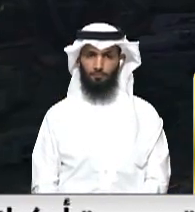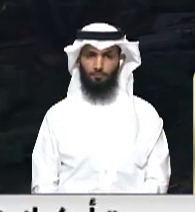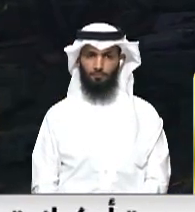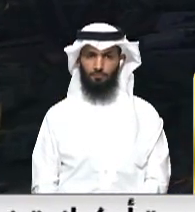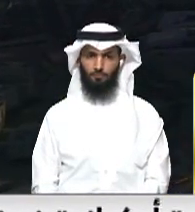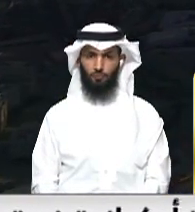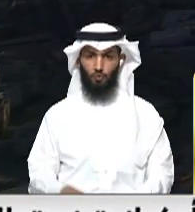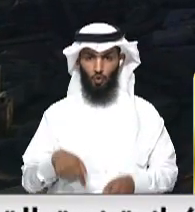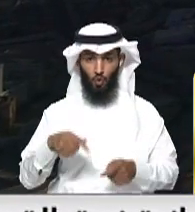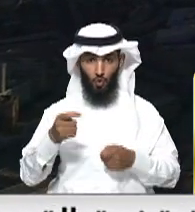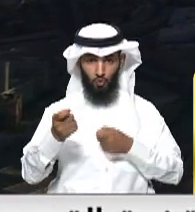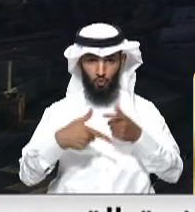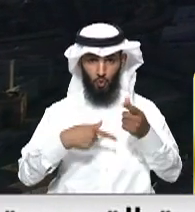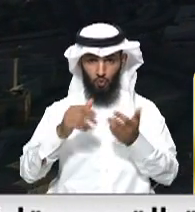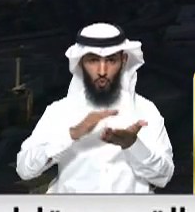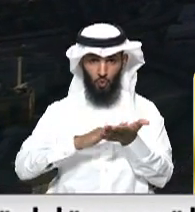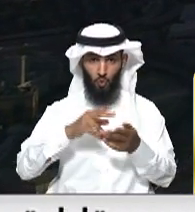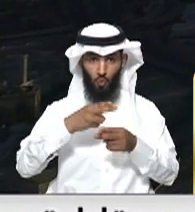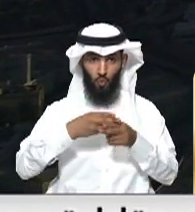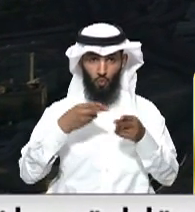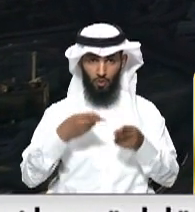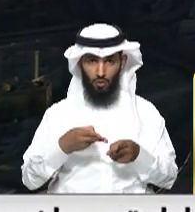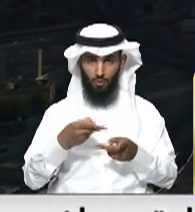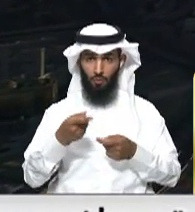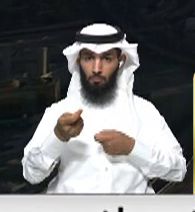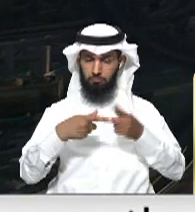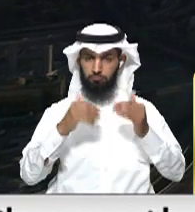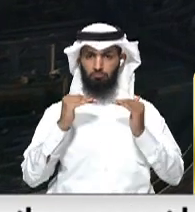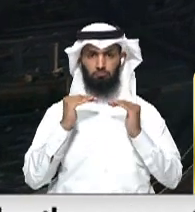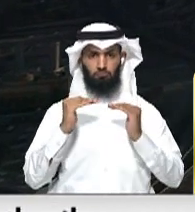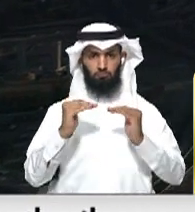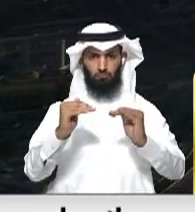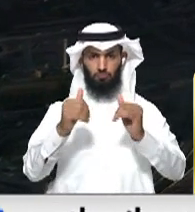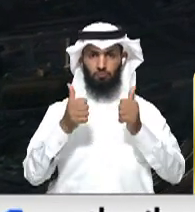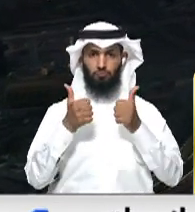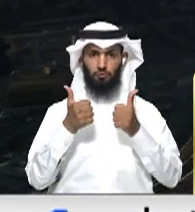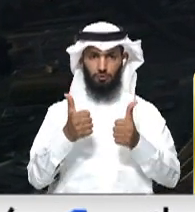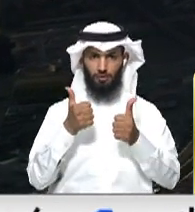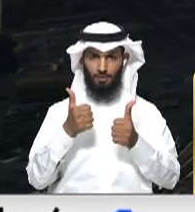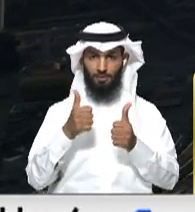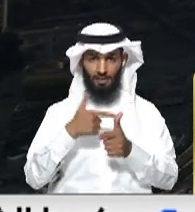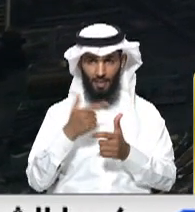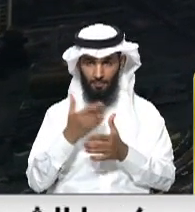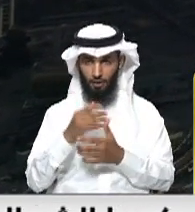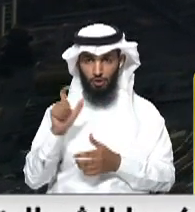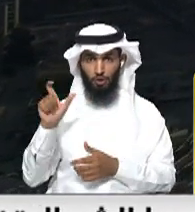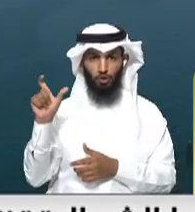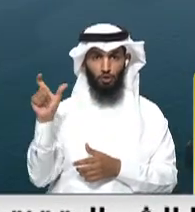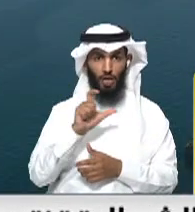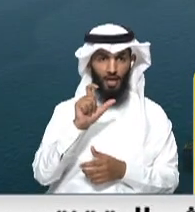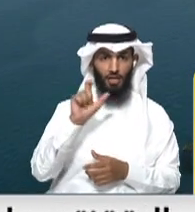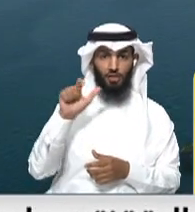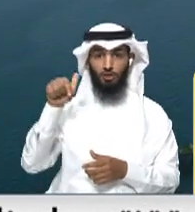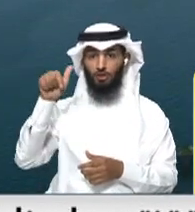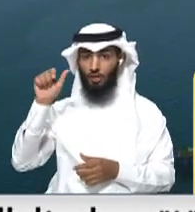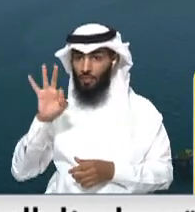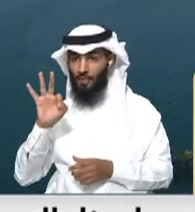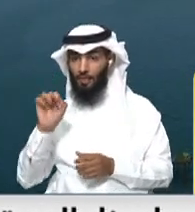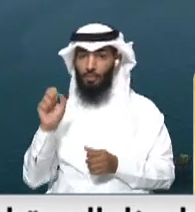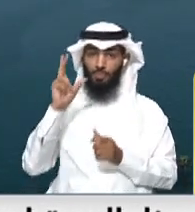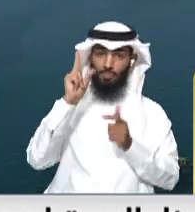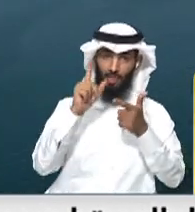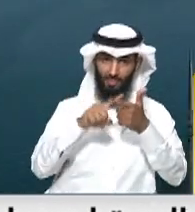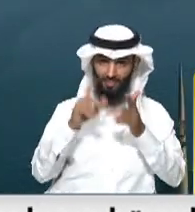شهد أداء السوق العقاري المحلي أداء مستقرا من حيث أداء الربع الثاني خلال تداولات شهر يونيو 2024